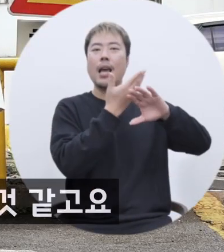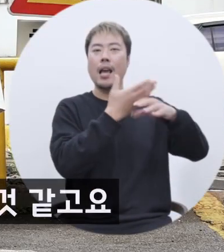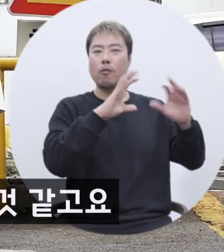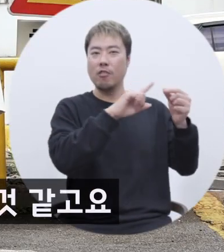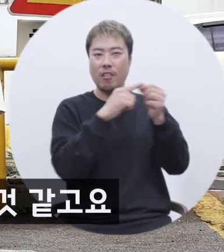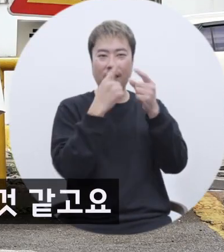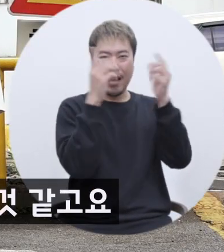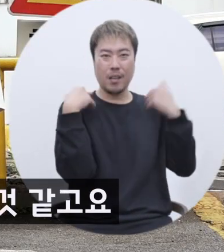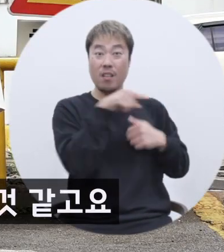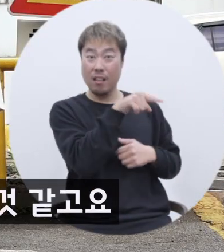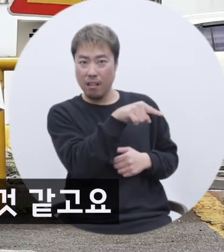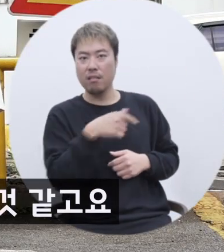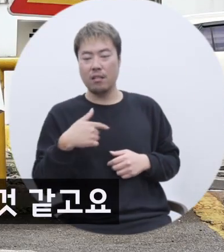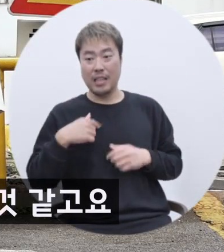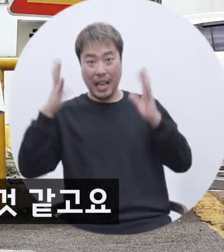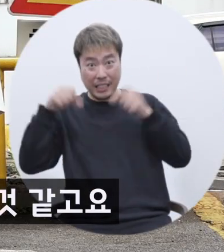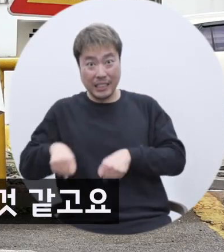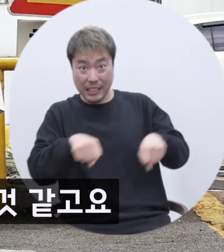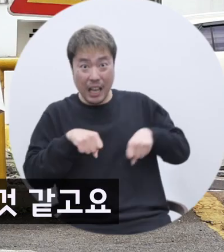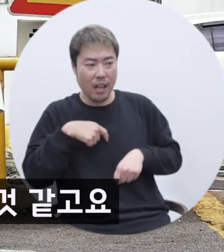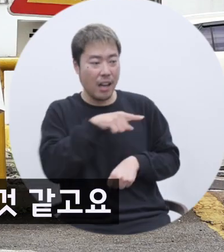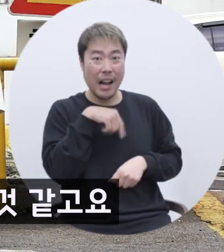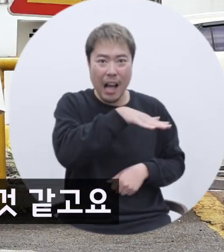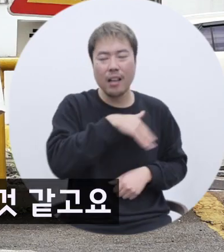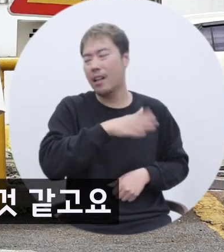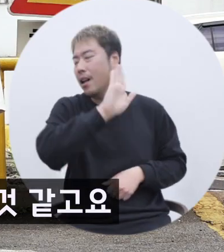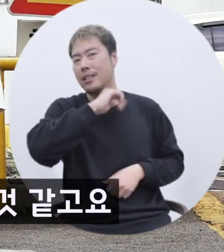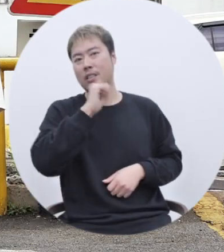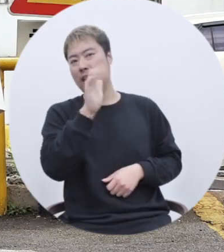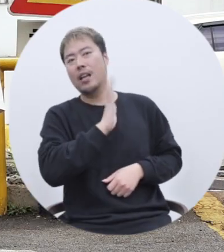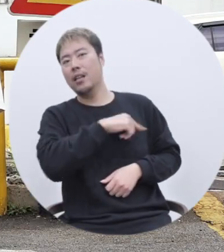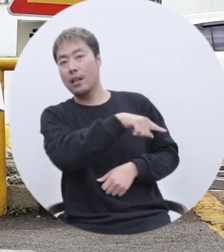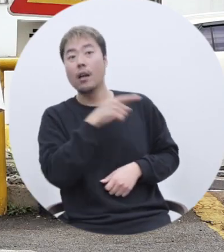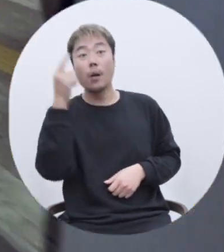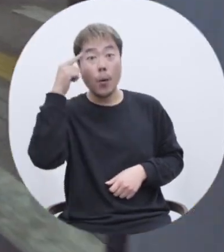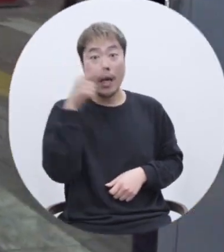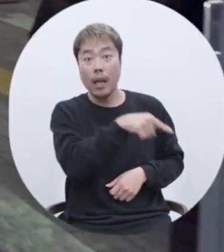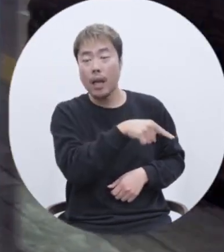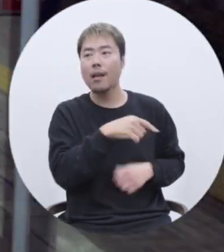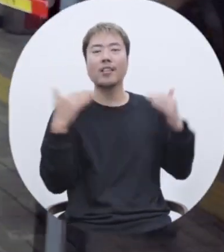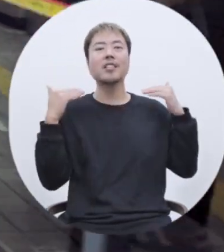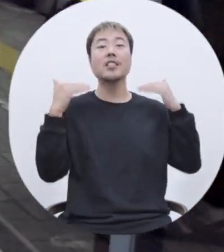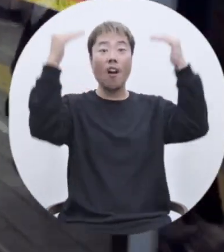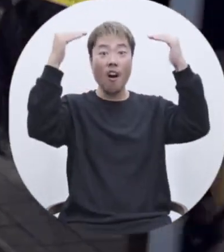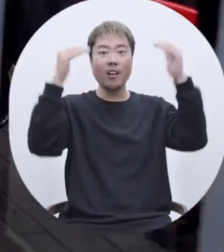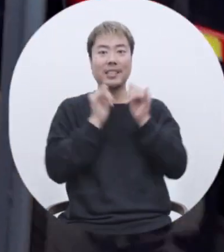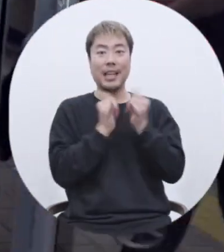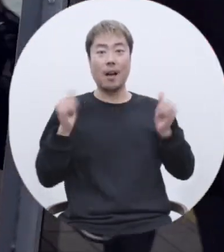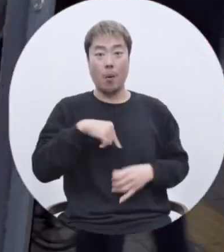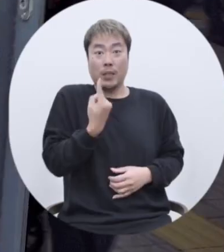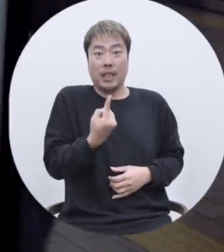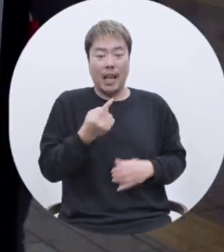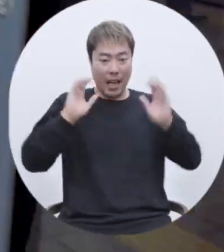외대역 같은 경우는 유아차를 가지고 다니는 분은 절대 안 갈 것 같고요. 왜냐하면 성인